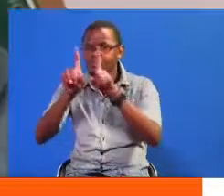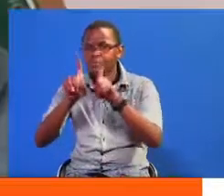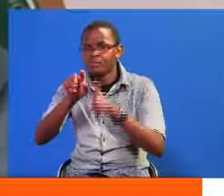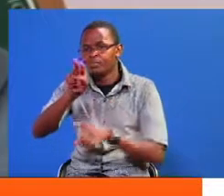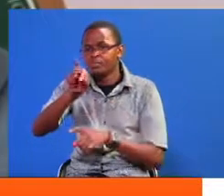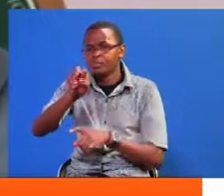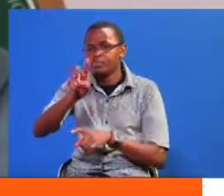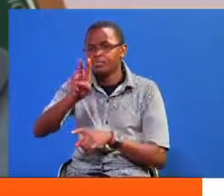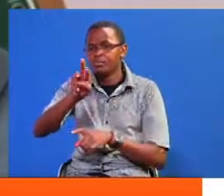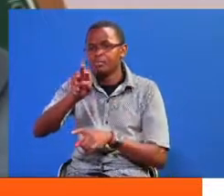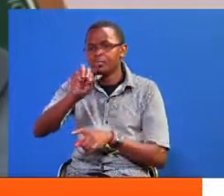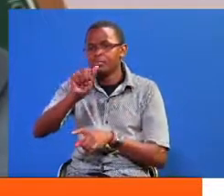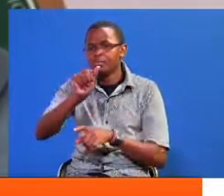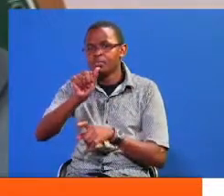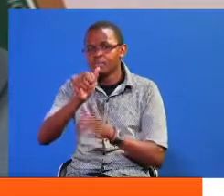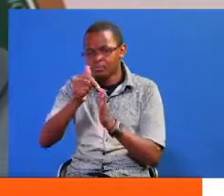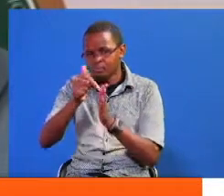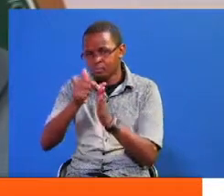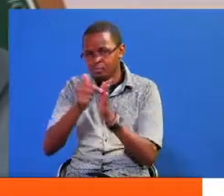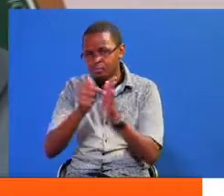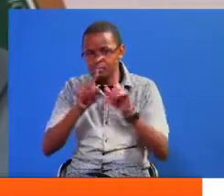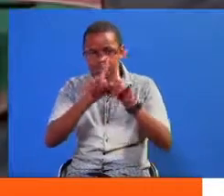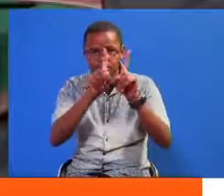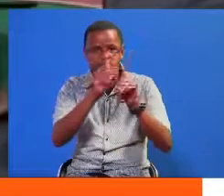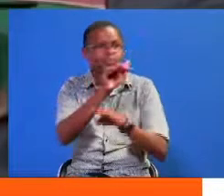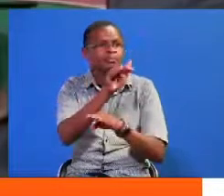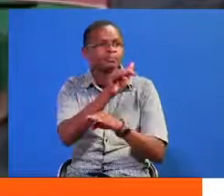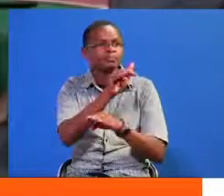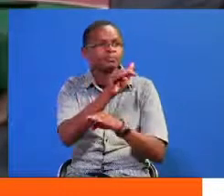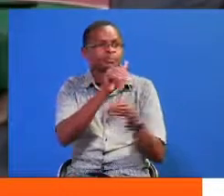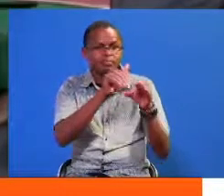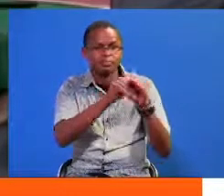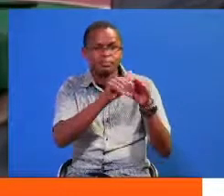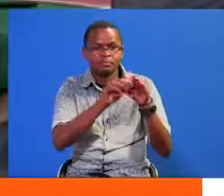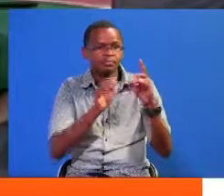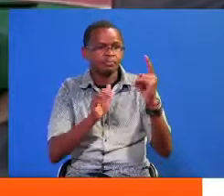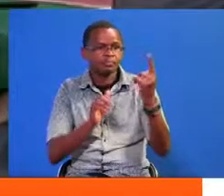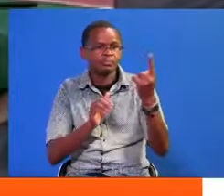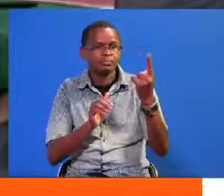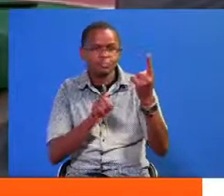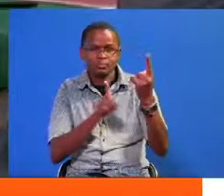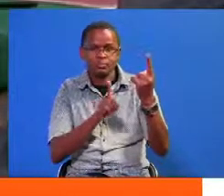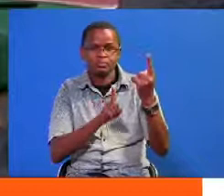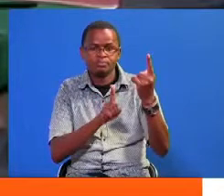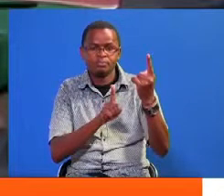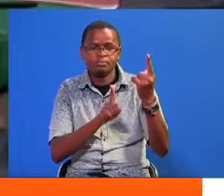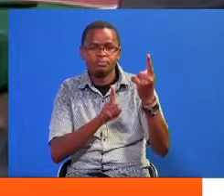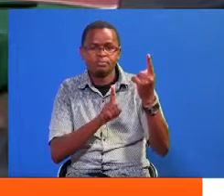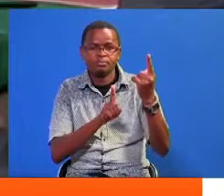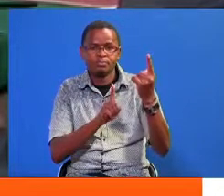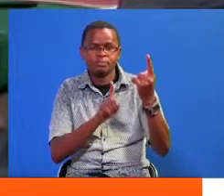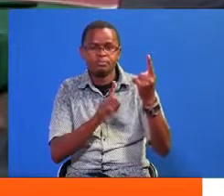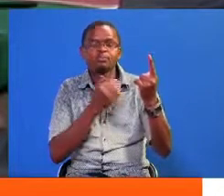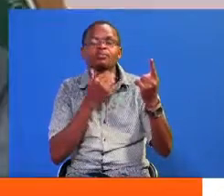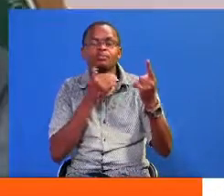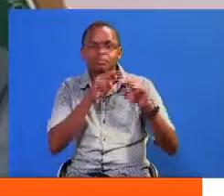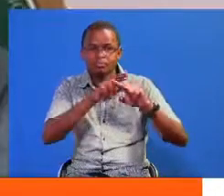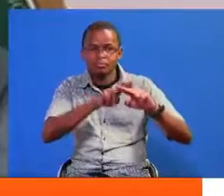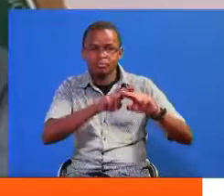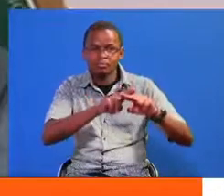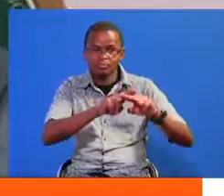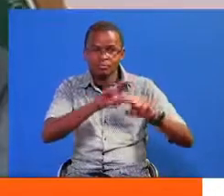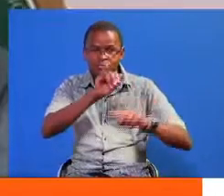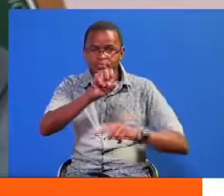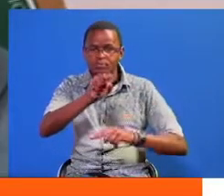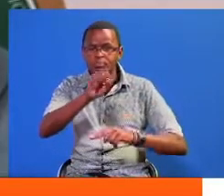Nduma yalikuwa mfululizo wa maswali aliyoulizwa katika awamu ya kwanza yake ya kuwa na kikao na wanajopo